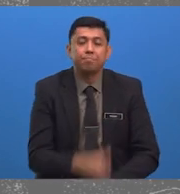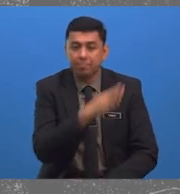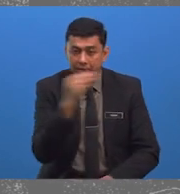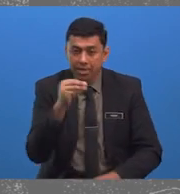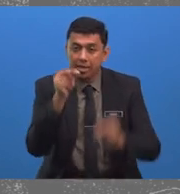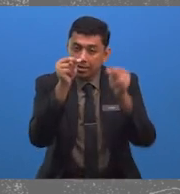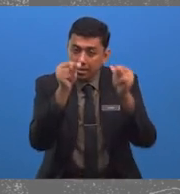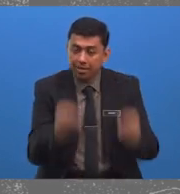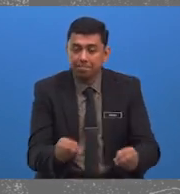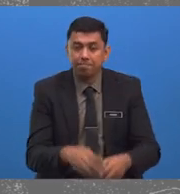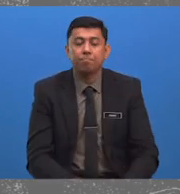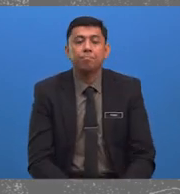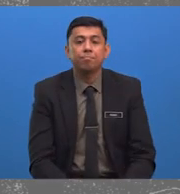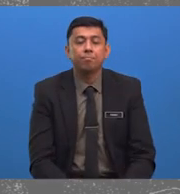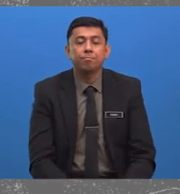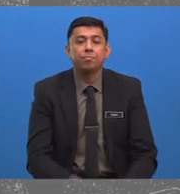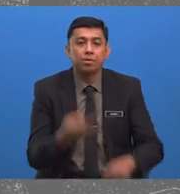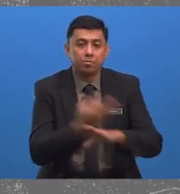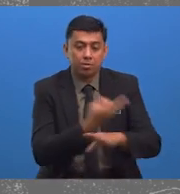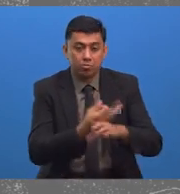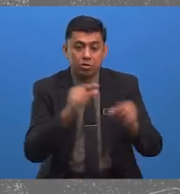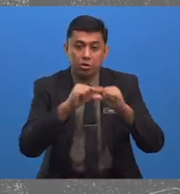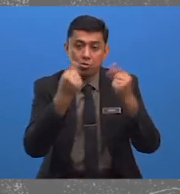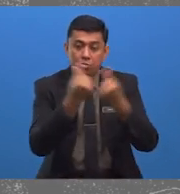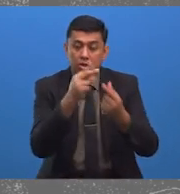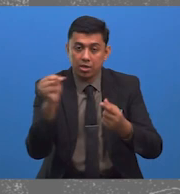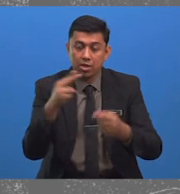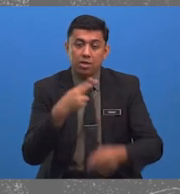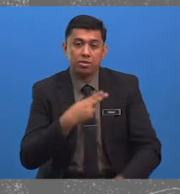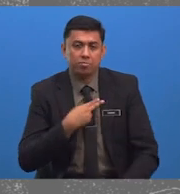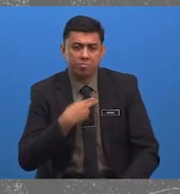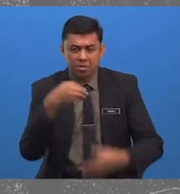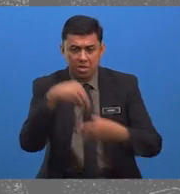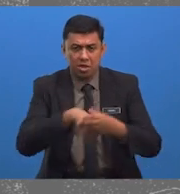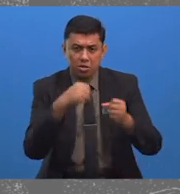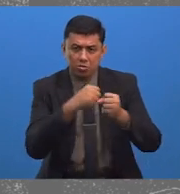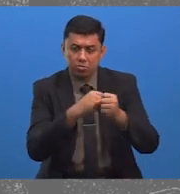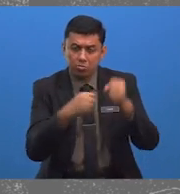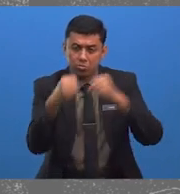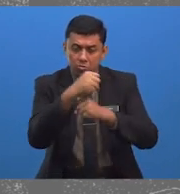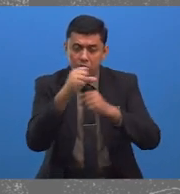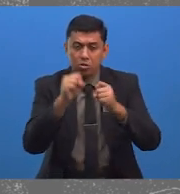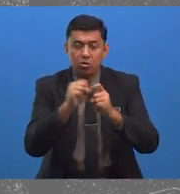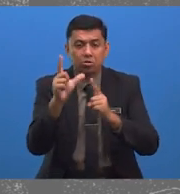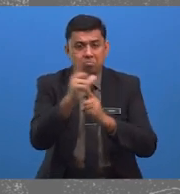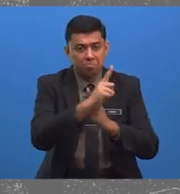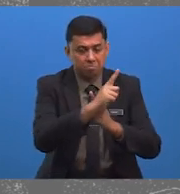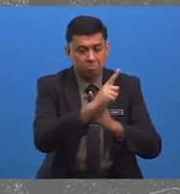nelayan. Apakah fungsi golongan hamba dalam struktur organisasi masyarakat alam